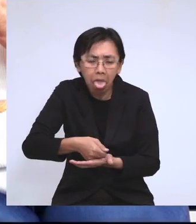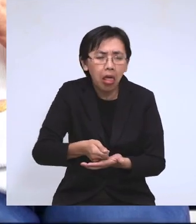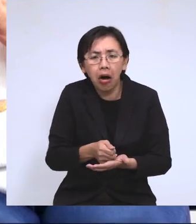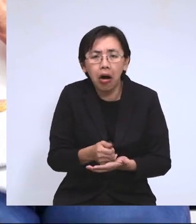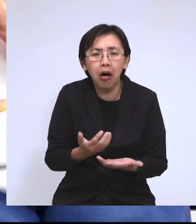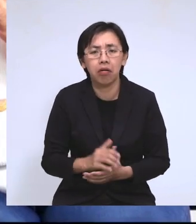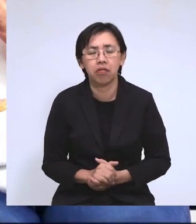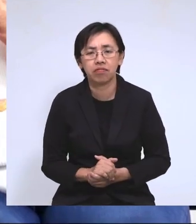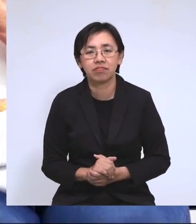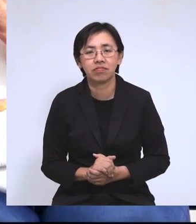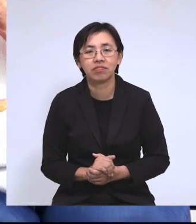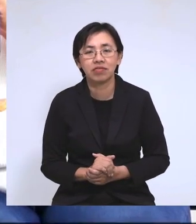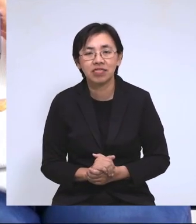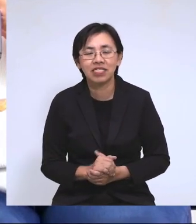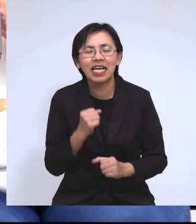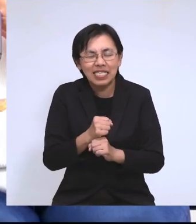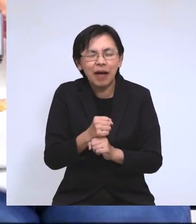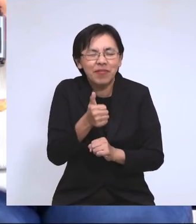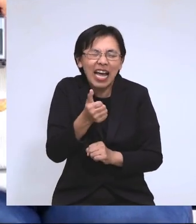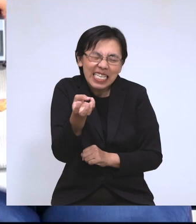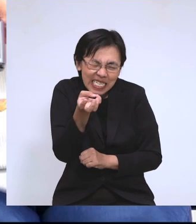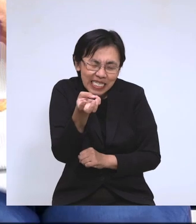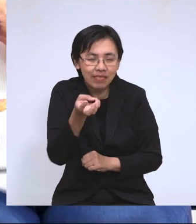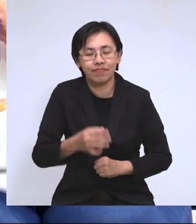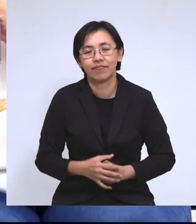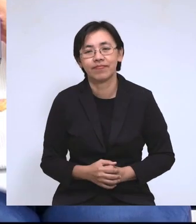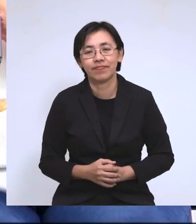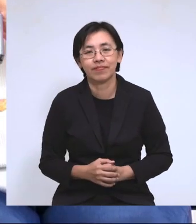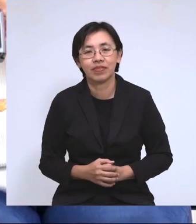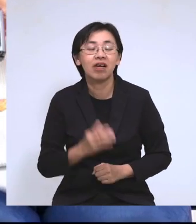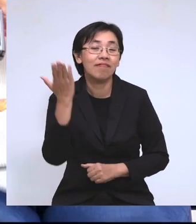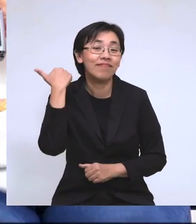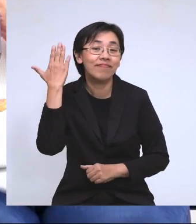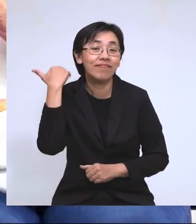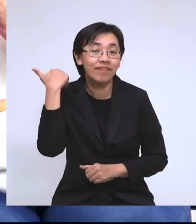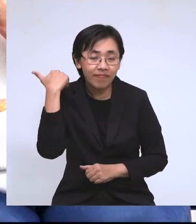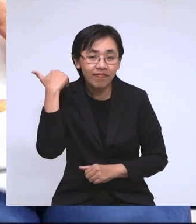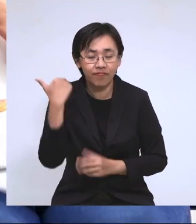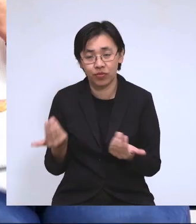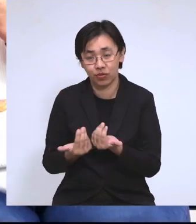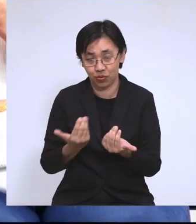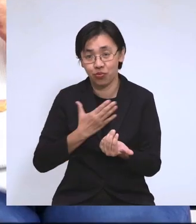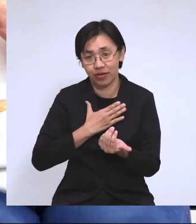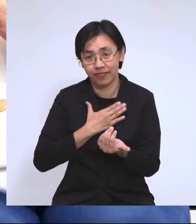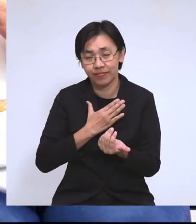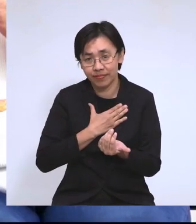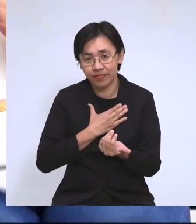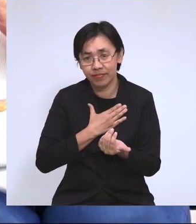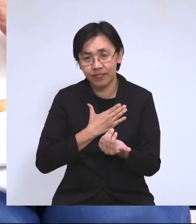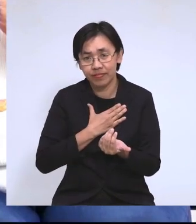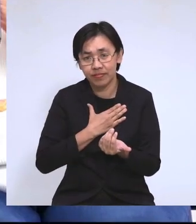ได้คือน้องได้ทำได้นิดหน่อยค่ะตอนนั้นน้องแมมม